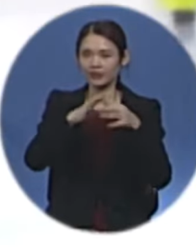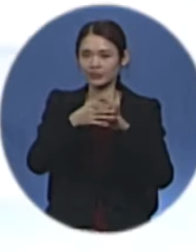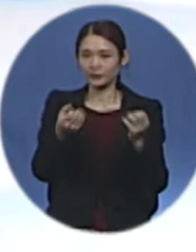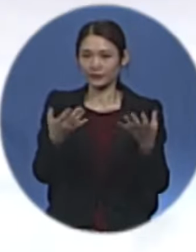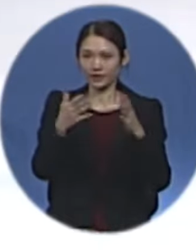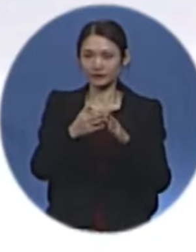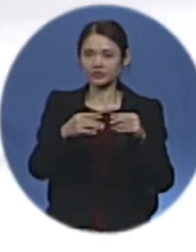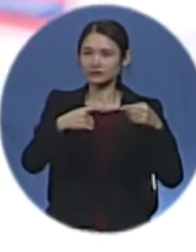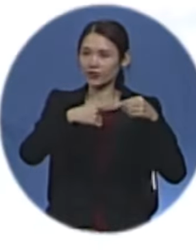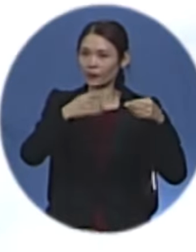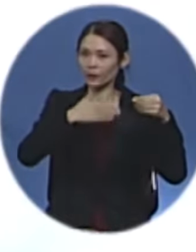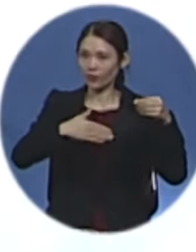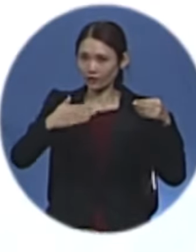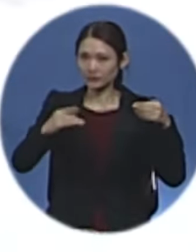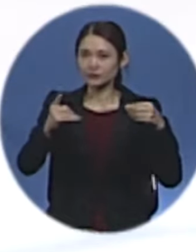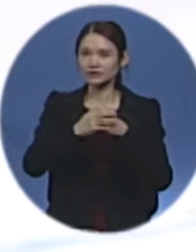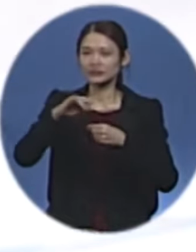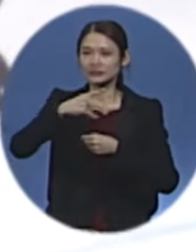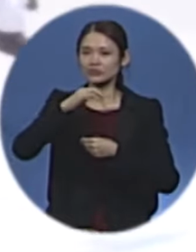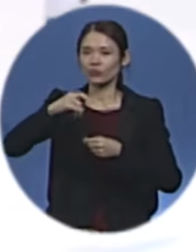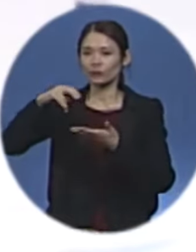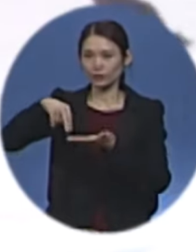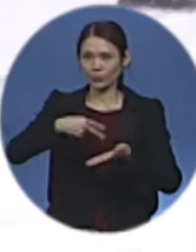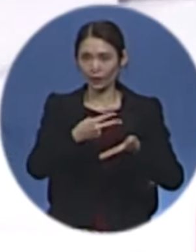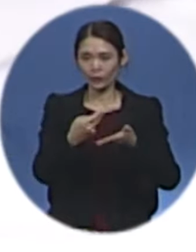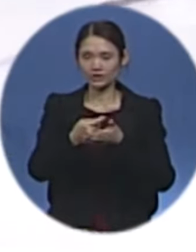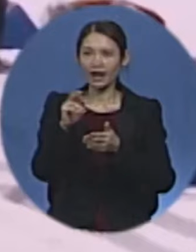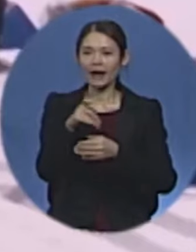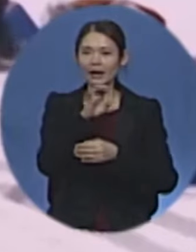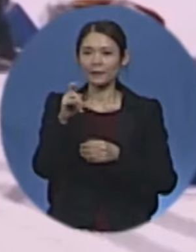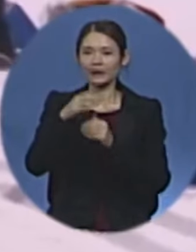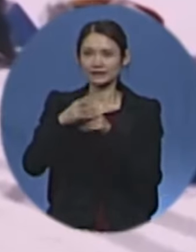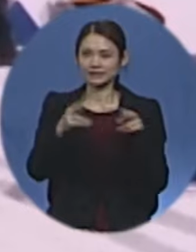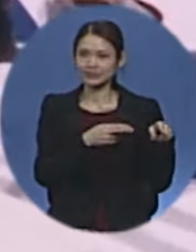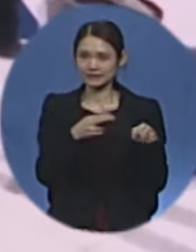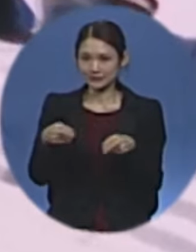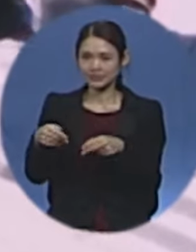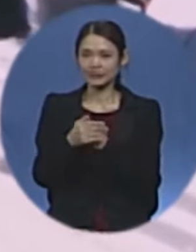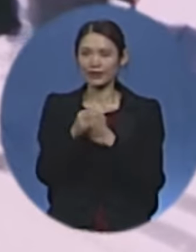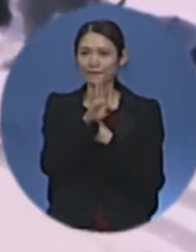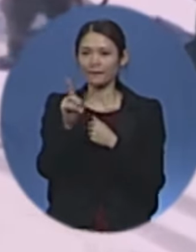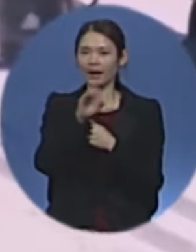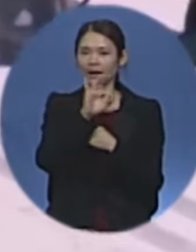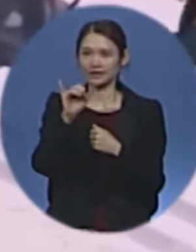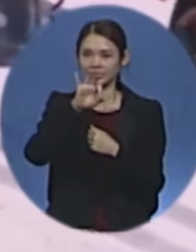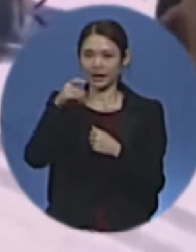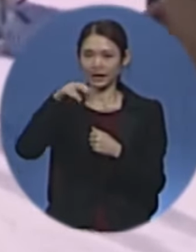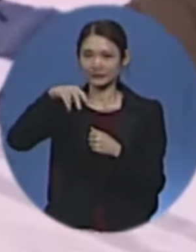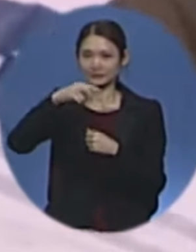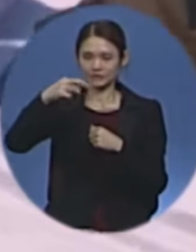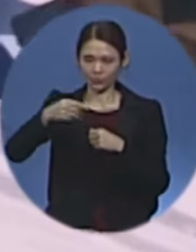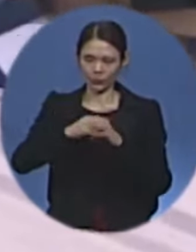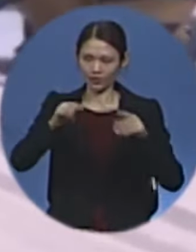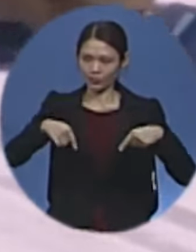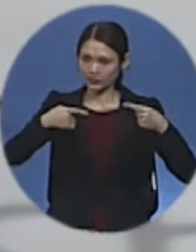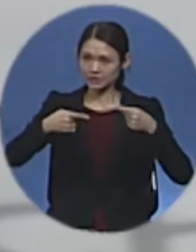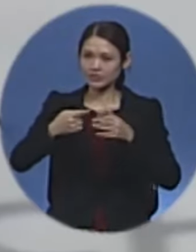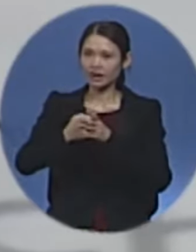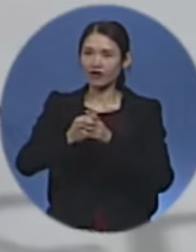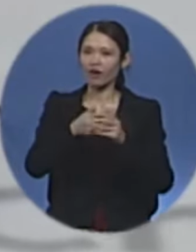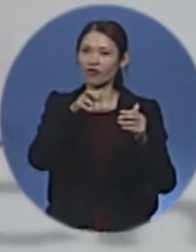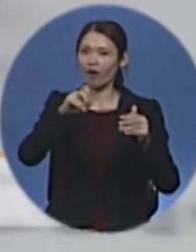정식 종목이 된 스노보드를 비롯해 알파인 스키, 크로스컨트리, 바이애슬론, 휠체어 컬링, 아이스하키